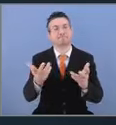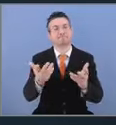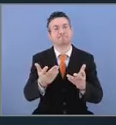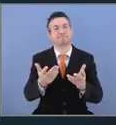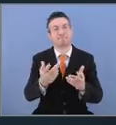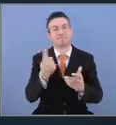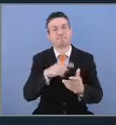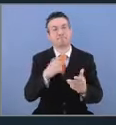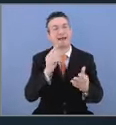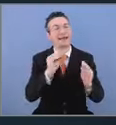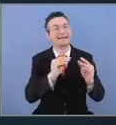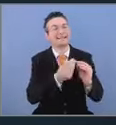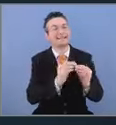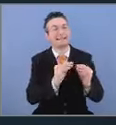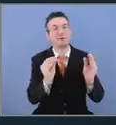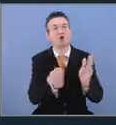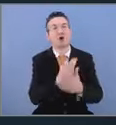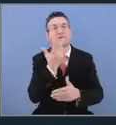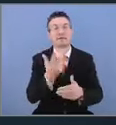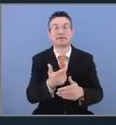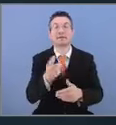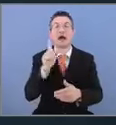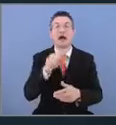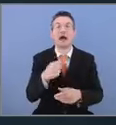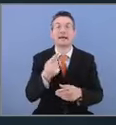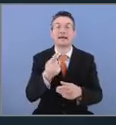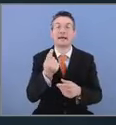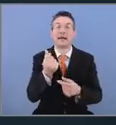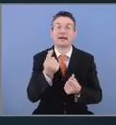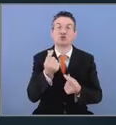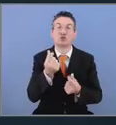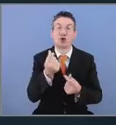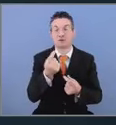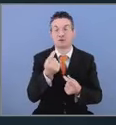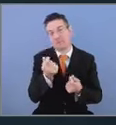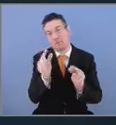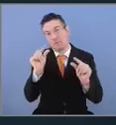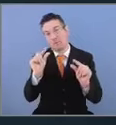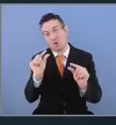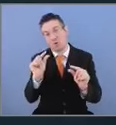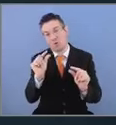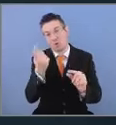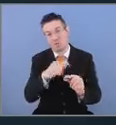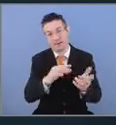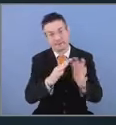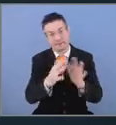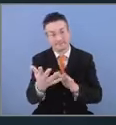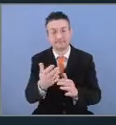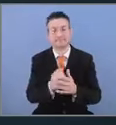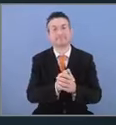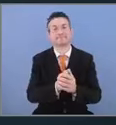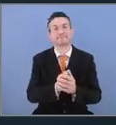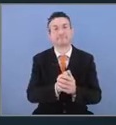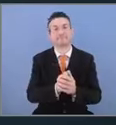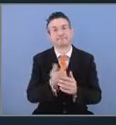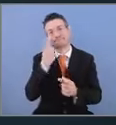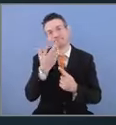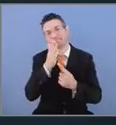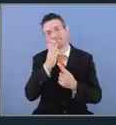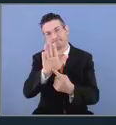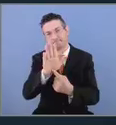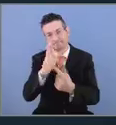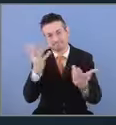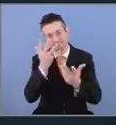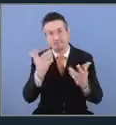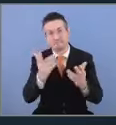limitate risorse per la produzione. A titolo solo esemplificativo, alcune delle produzioni